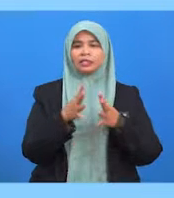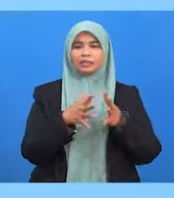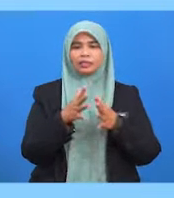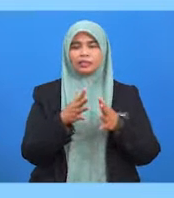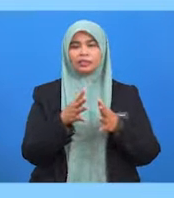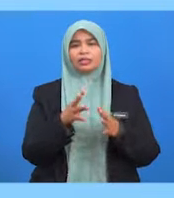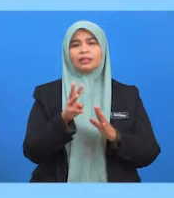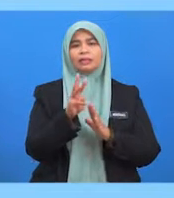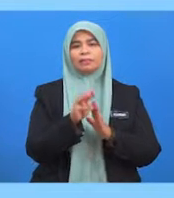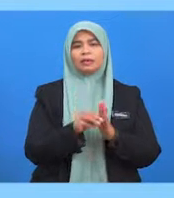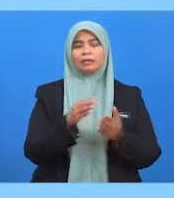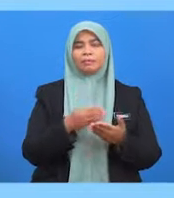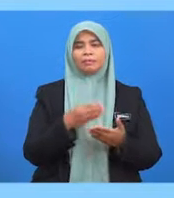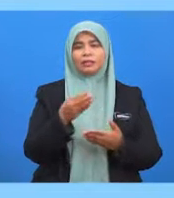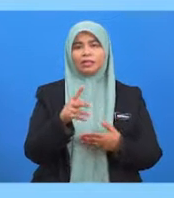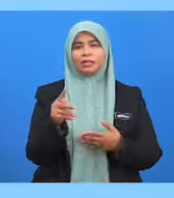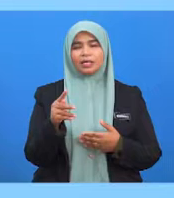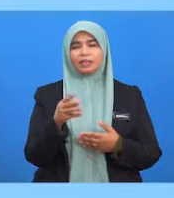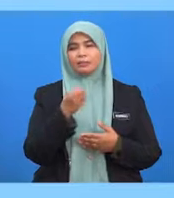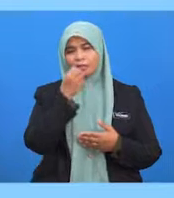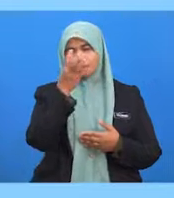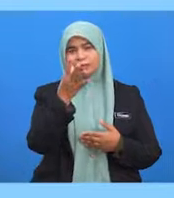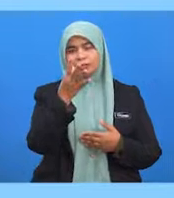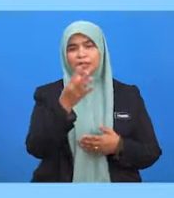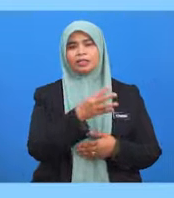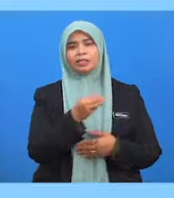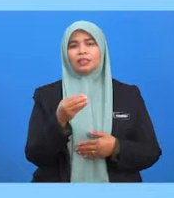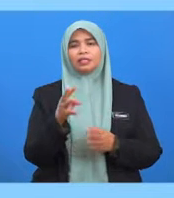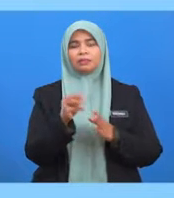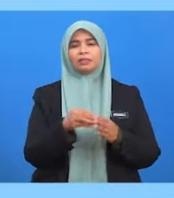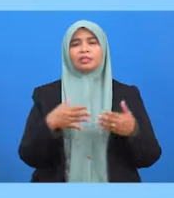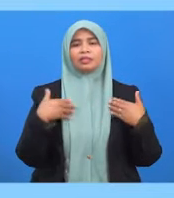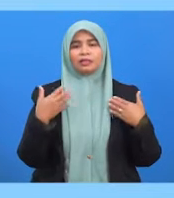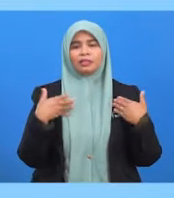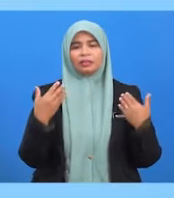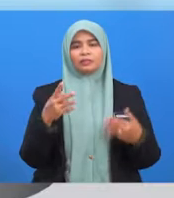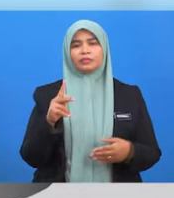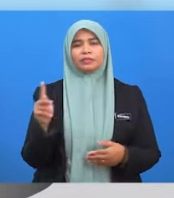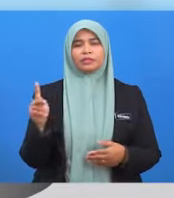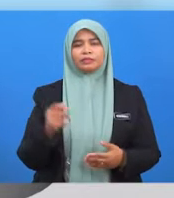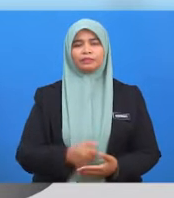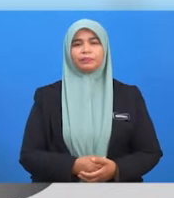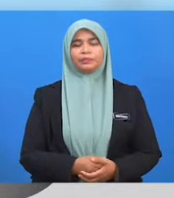memberikan isyarat, memberikan maklumat dan menghiburkan.